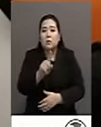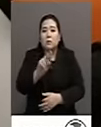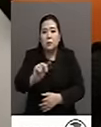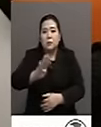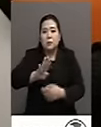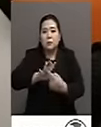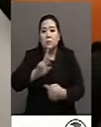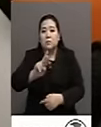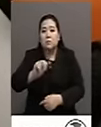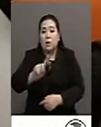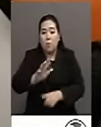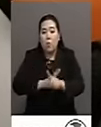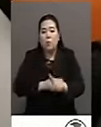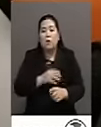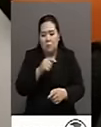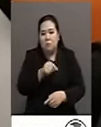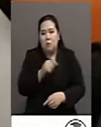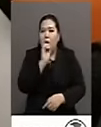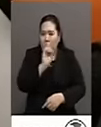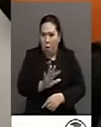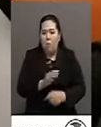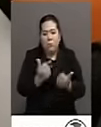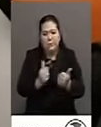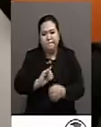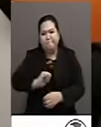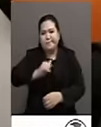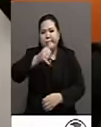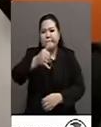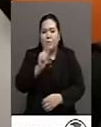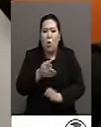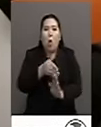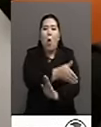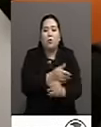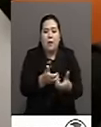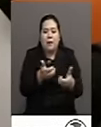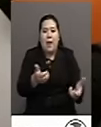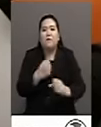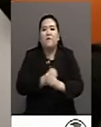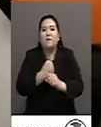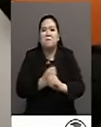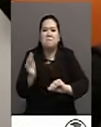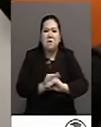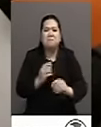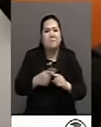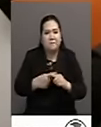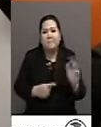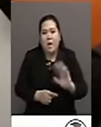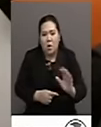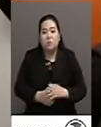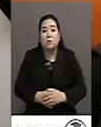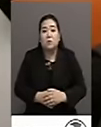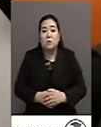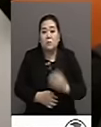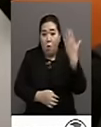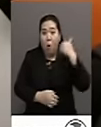ขึ้นกว่าเดิมมากพอสมควรเหมือนกันนะครับแล้วก็ตอนนี้ต้องแยกซ้อมก่อนเพื่อไม่ให้มีอาการบาดเจ็บเพิ่มเติมคู่นี้เคยเจอกันมาแล้วนะครับ